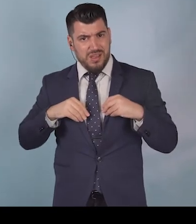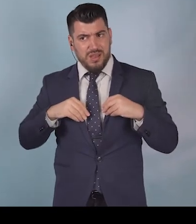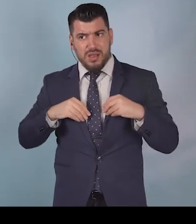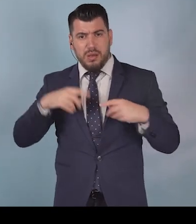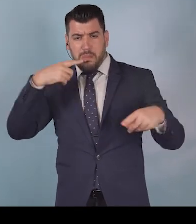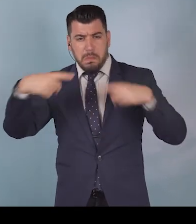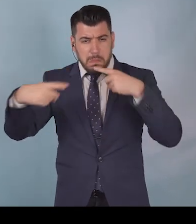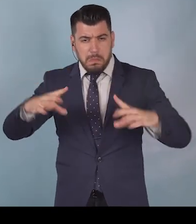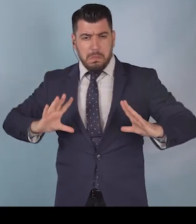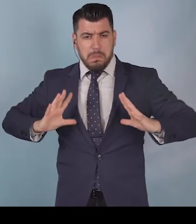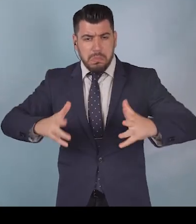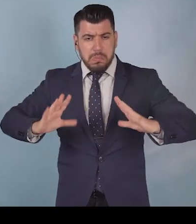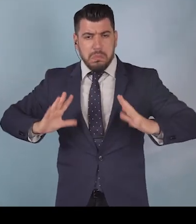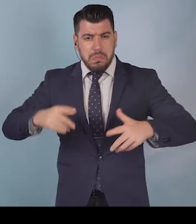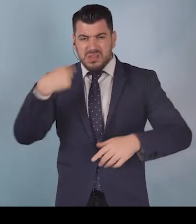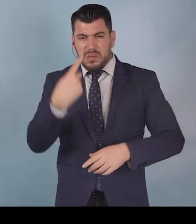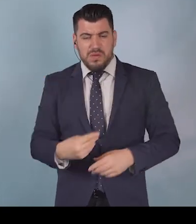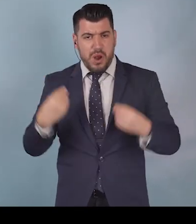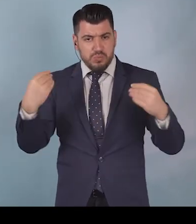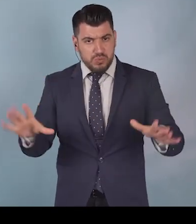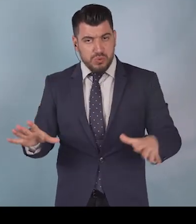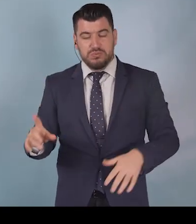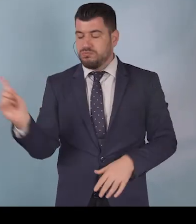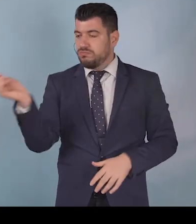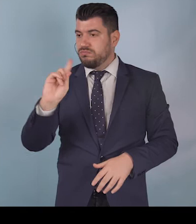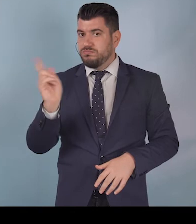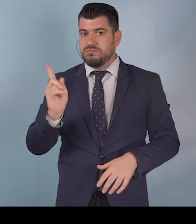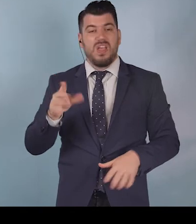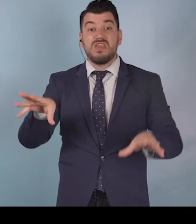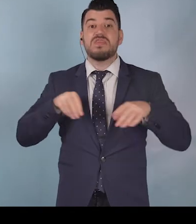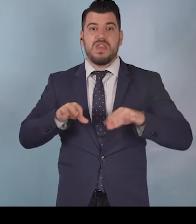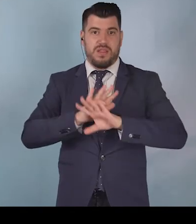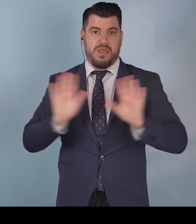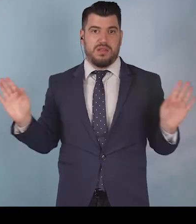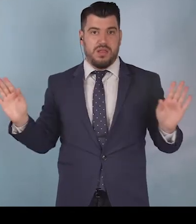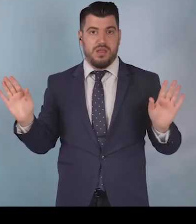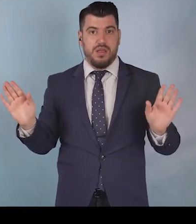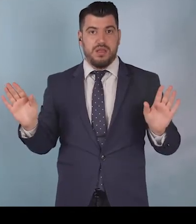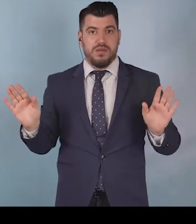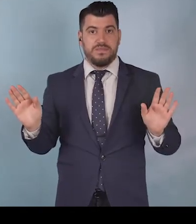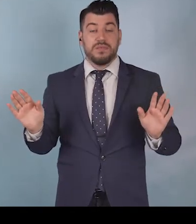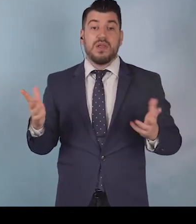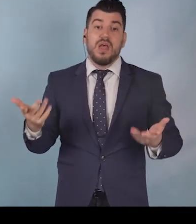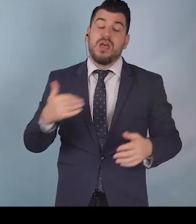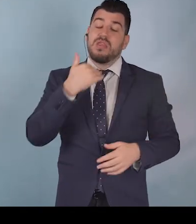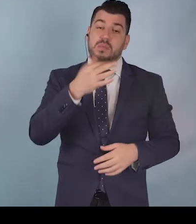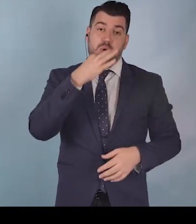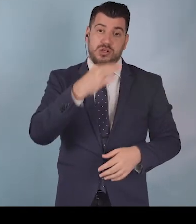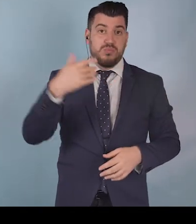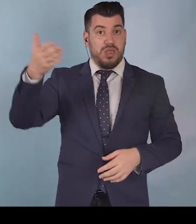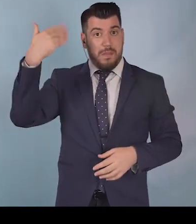ότι ο Κυριάκος Μητσοτάκης θα ανεχθεί, τουλάχιστον από την δική του άποψη, τέτοιου είδους φαινόμενα